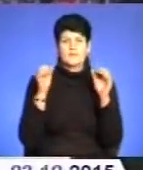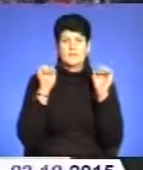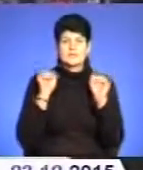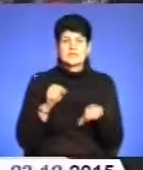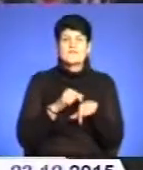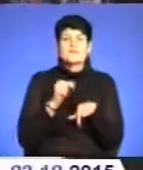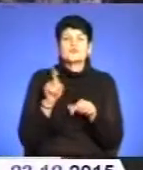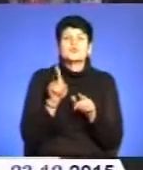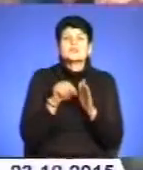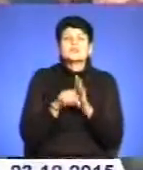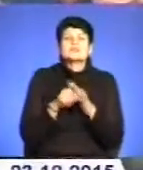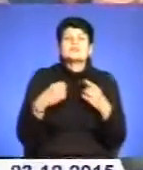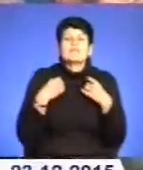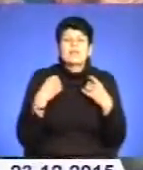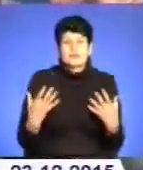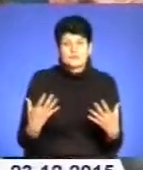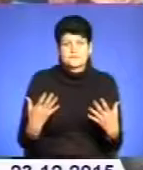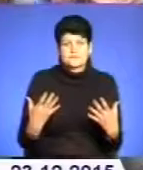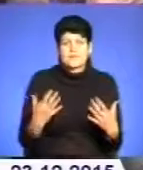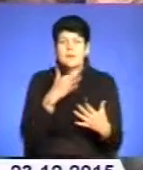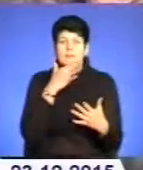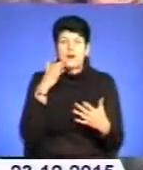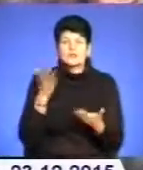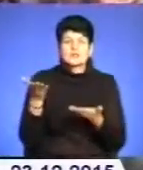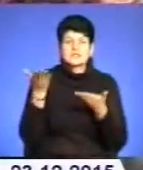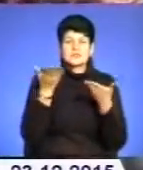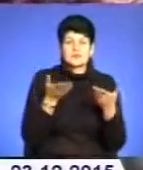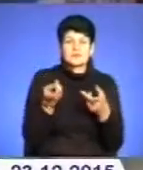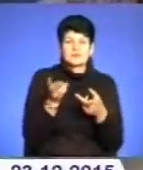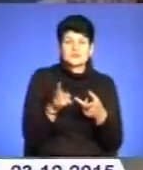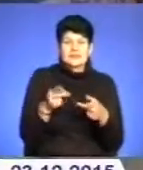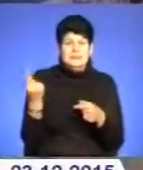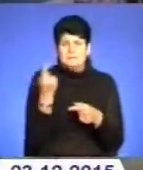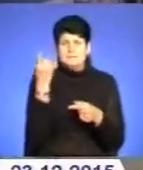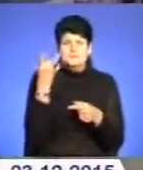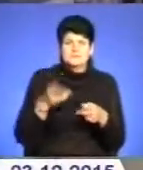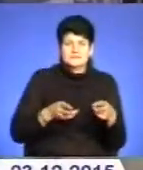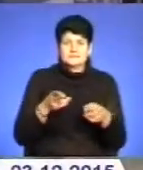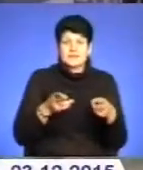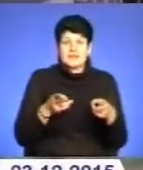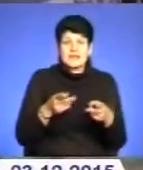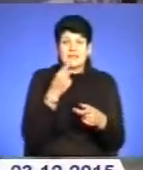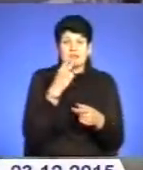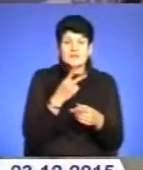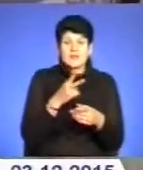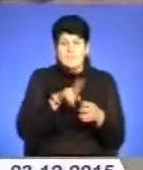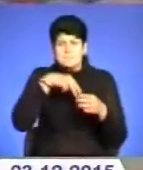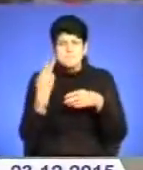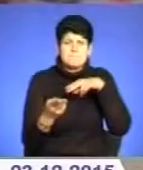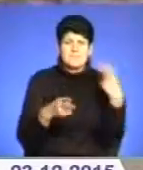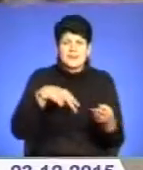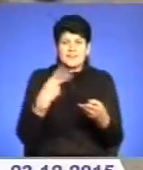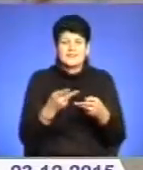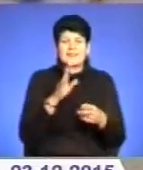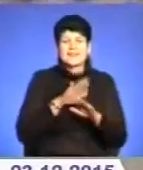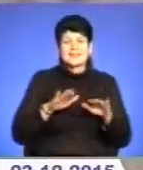відчути, що таке справжнє свято. Багато із запрошених одягнули ковзани та вийшли на лід вперше. Незважаючи на часті падіння, діти просто сяяли